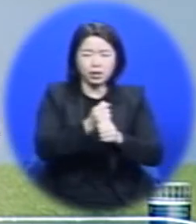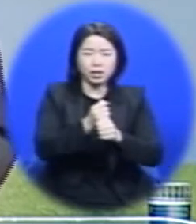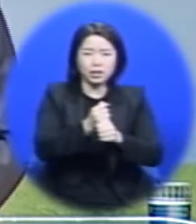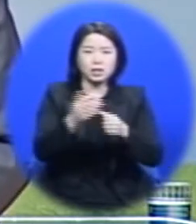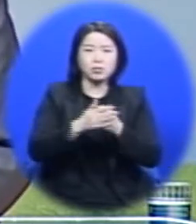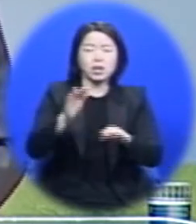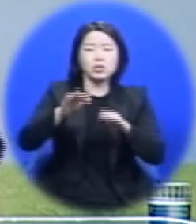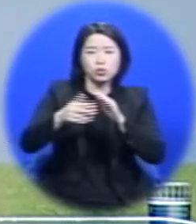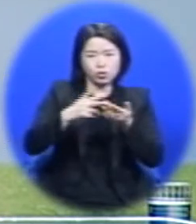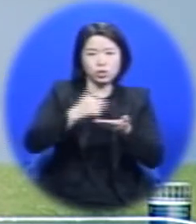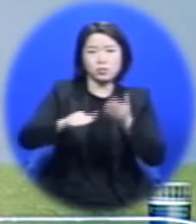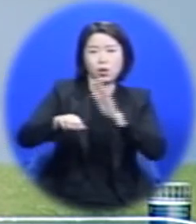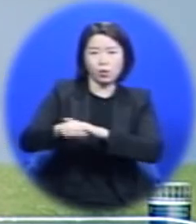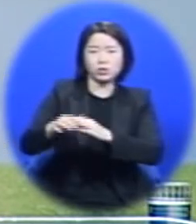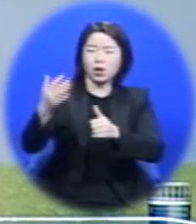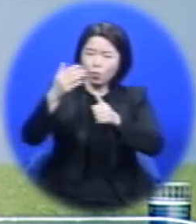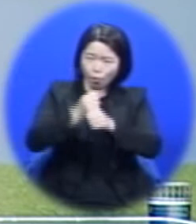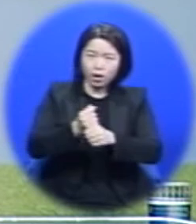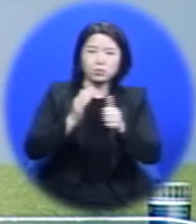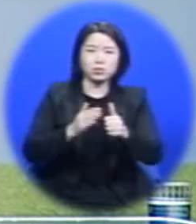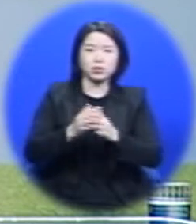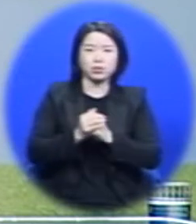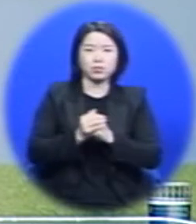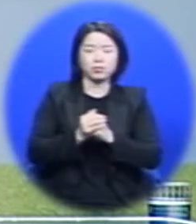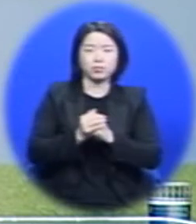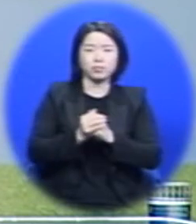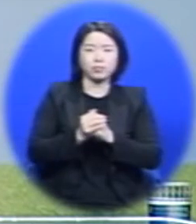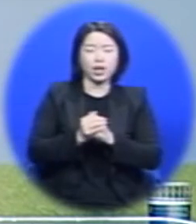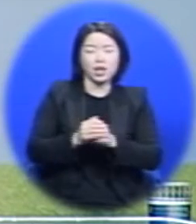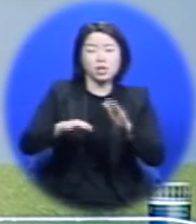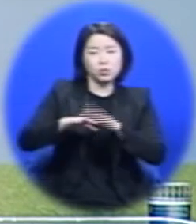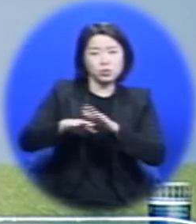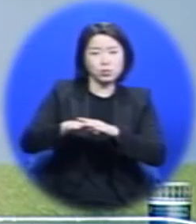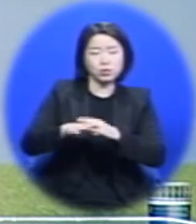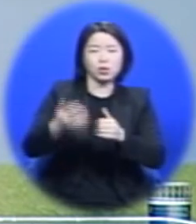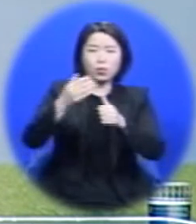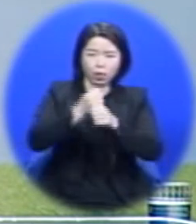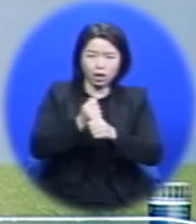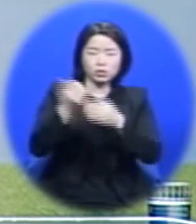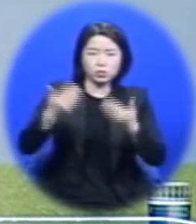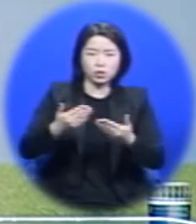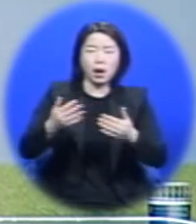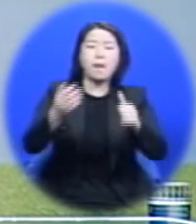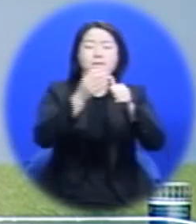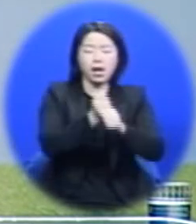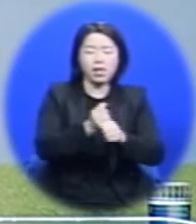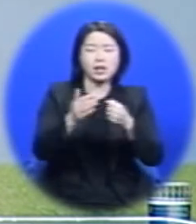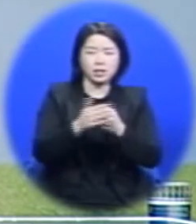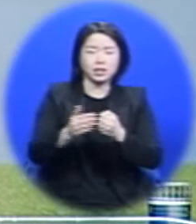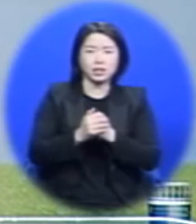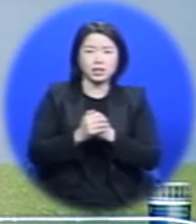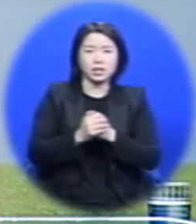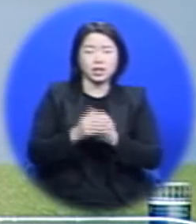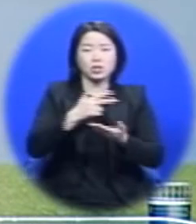주님의 오른손이 나를 꼭 붙잡아 주십니다. 주님의 오른손이 나를 꼭 붙잡아 주시는 것이 주님께 매달리니 그랬어요.